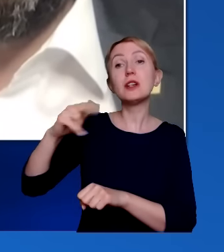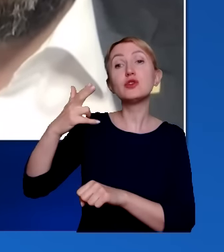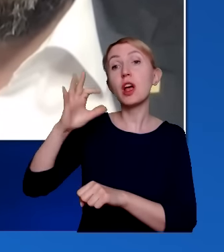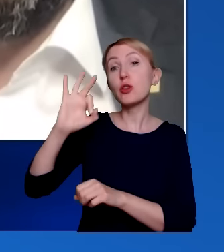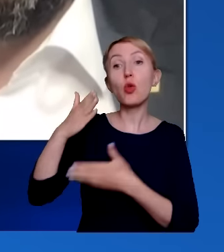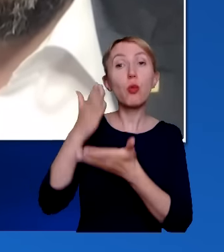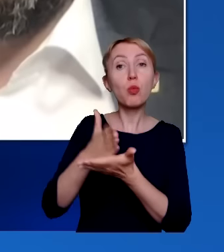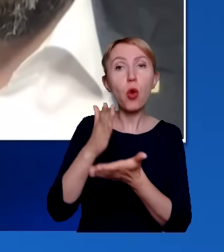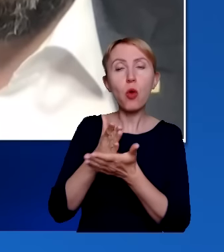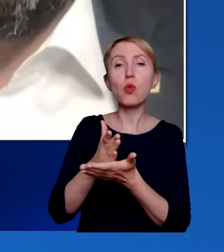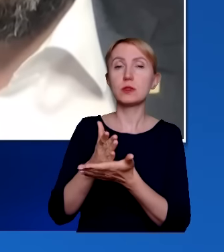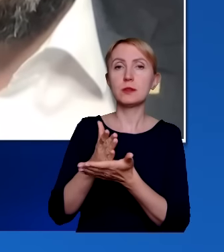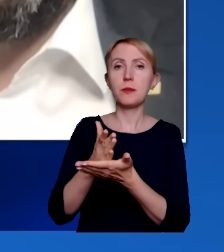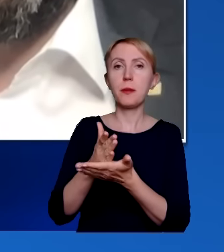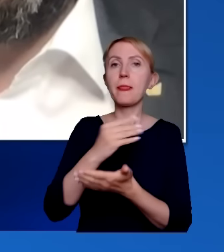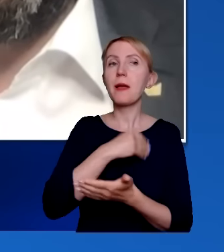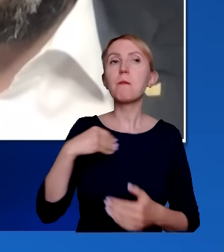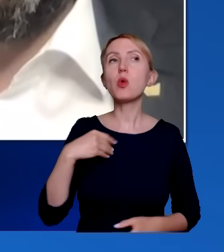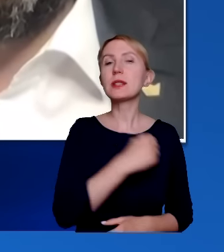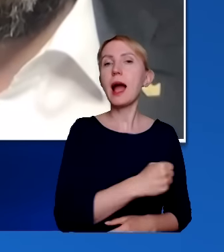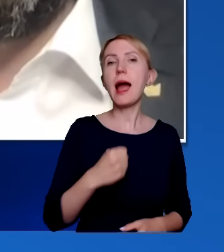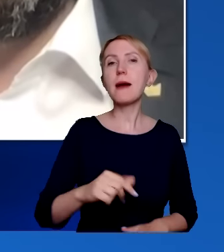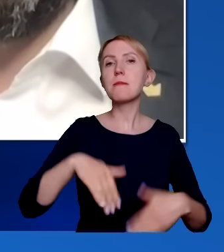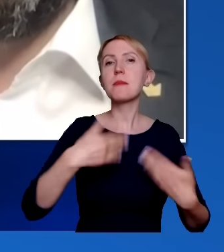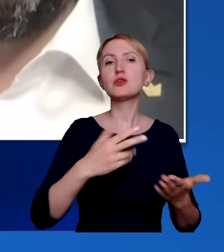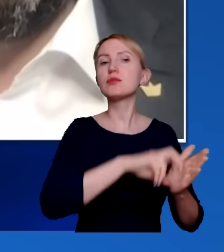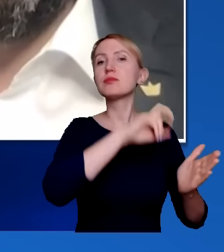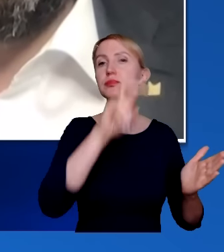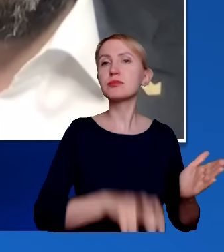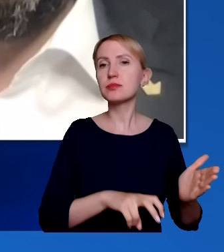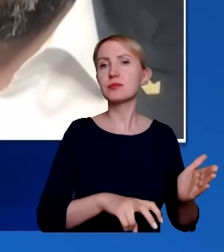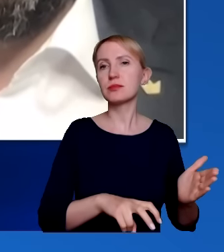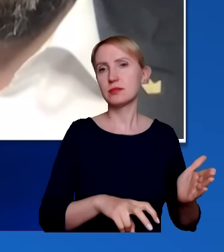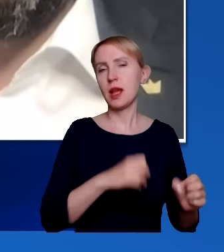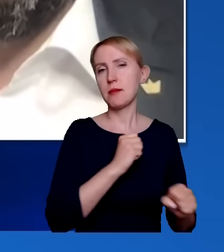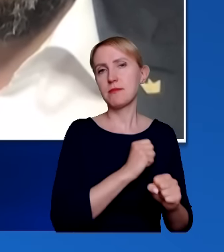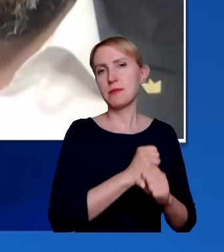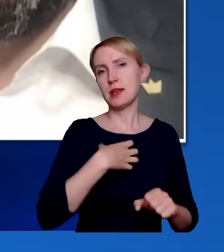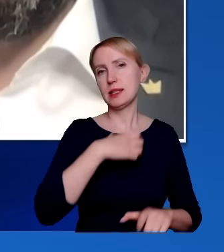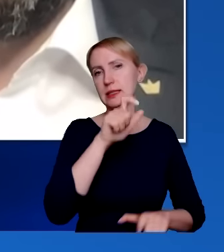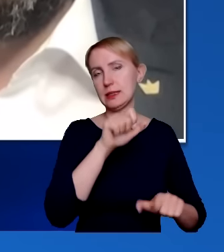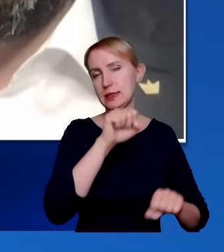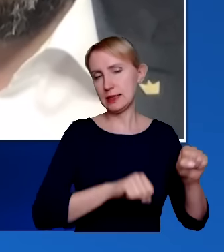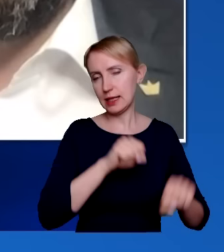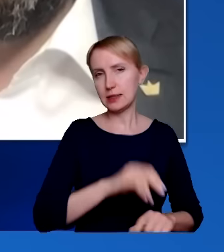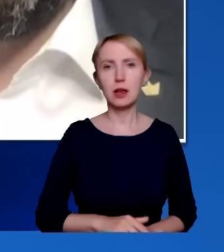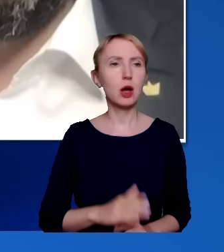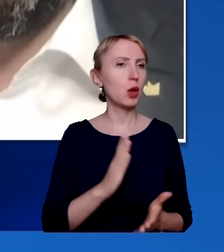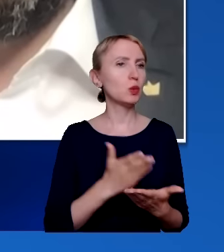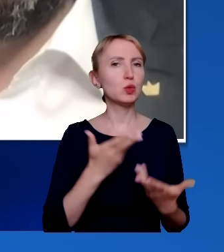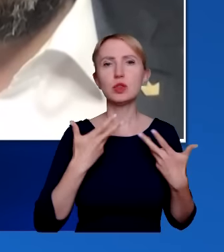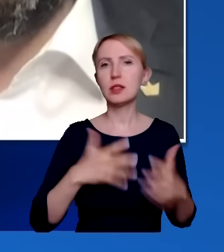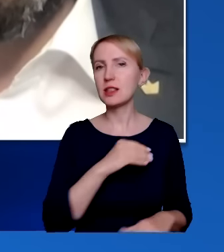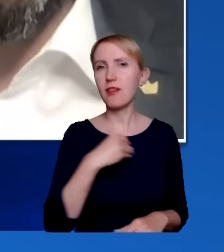przekazać polskiej ambasadzie zrzeczenie się z tego ze swoich funkcji już nie chce być w Polsce sędzią